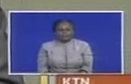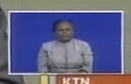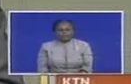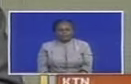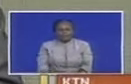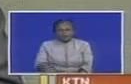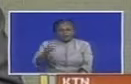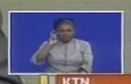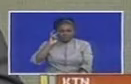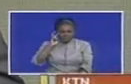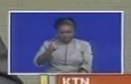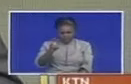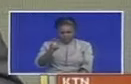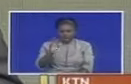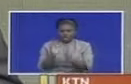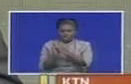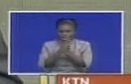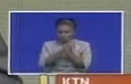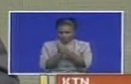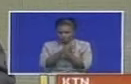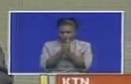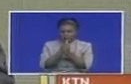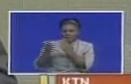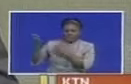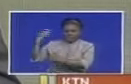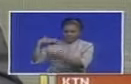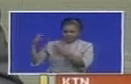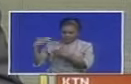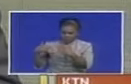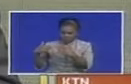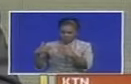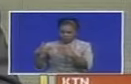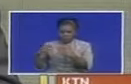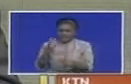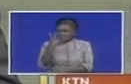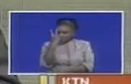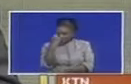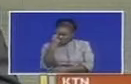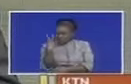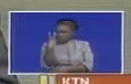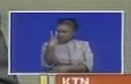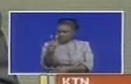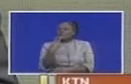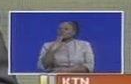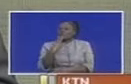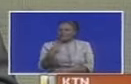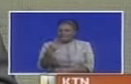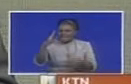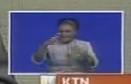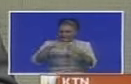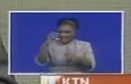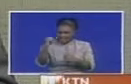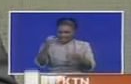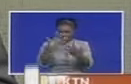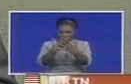Na mtazamaji, nikirejelea taarifa ya hapo awali, ni kwamba washukiwa ugaidi 209 wamekamatwa